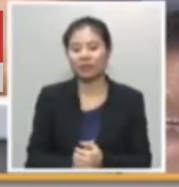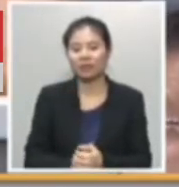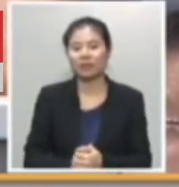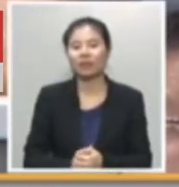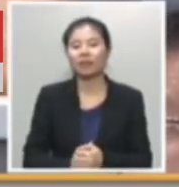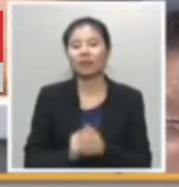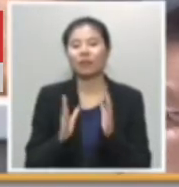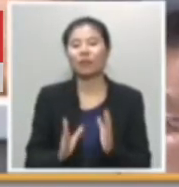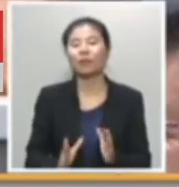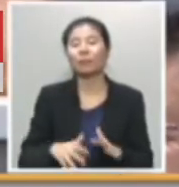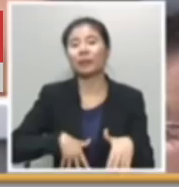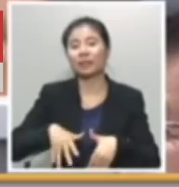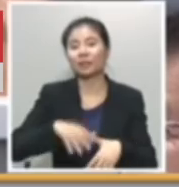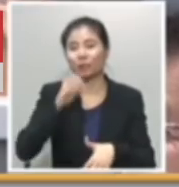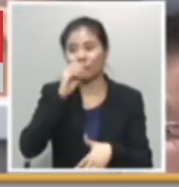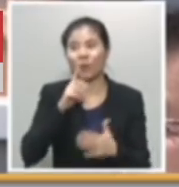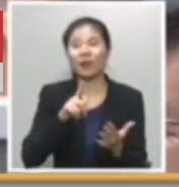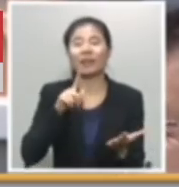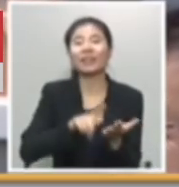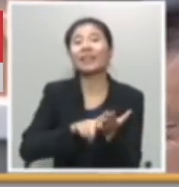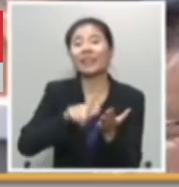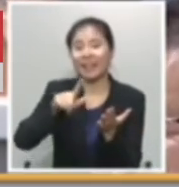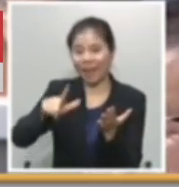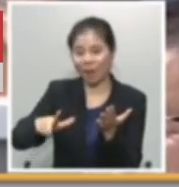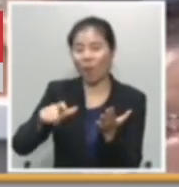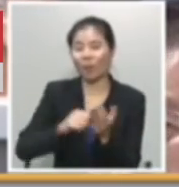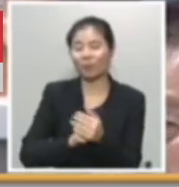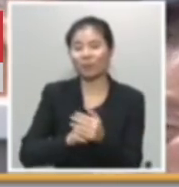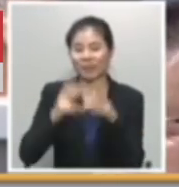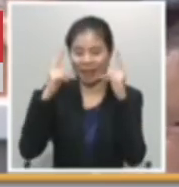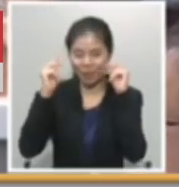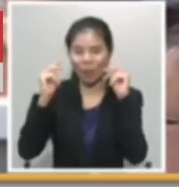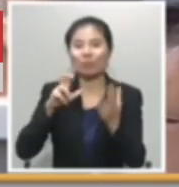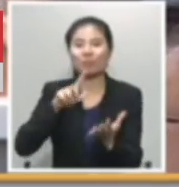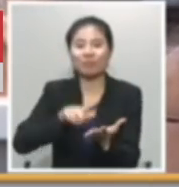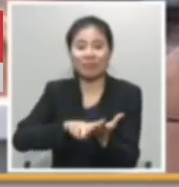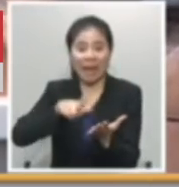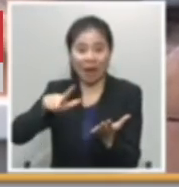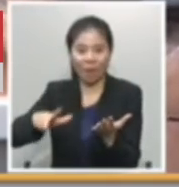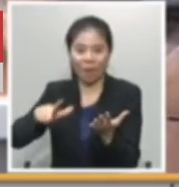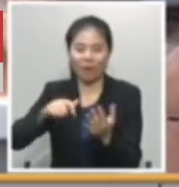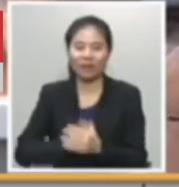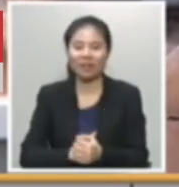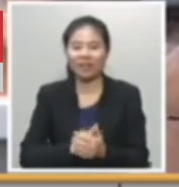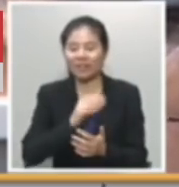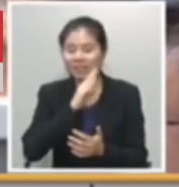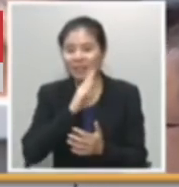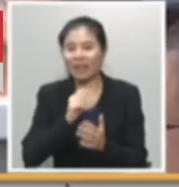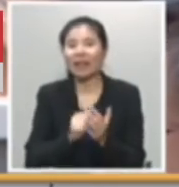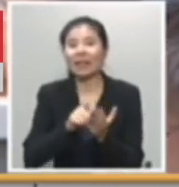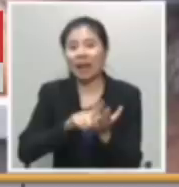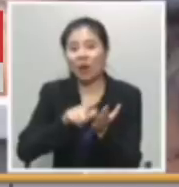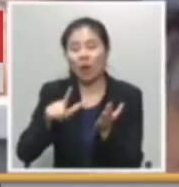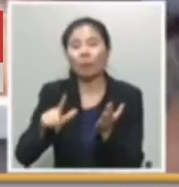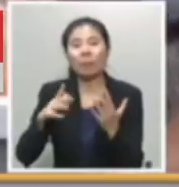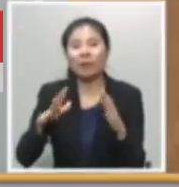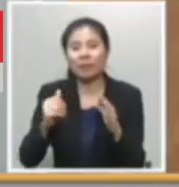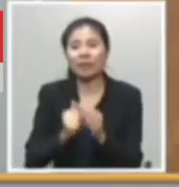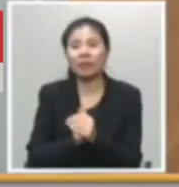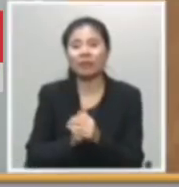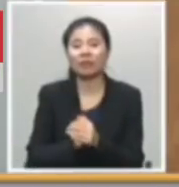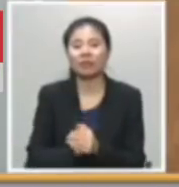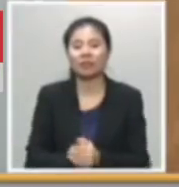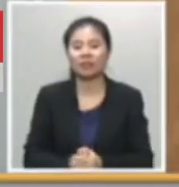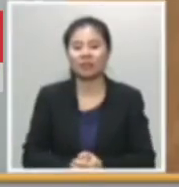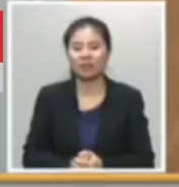ครับเขาฝากเอกสารฉบับนี้มานะครับเขาบอกว่าถ้าท่านไม่ออกประชาชนจะมาไล่เองขอบคุณครับ อันนี้เอาไว้ใช้ตอน